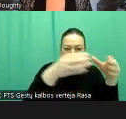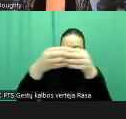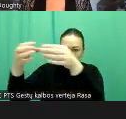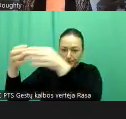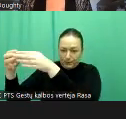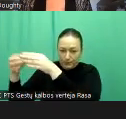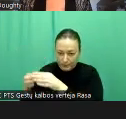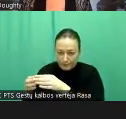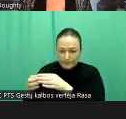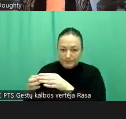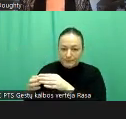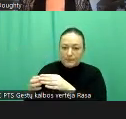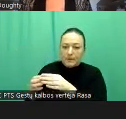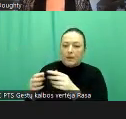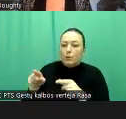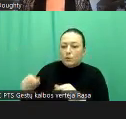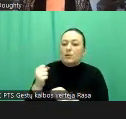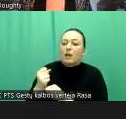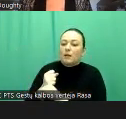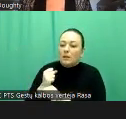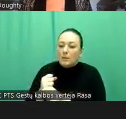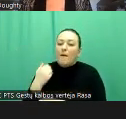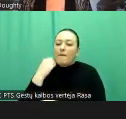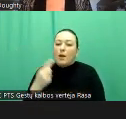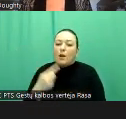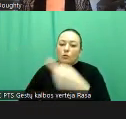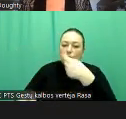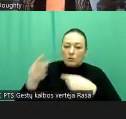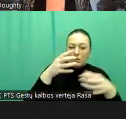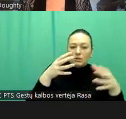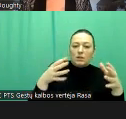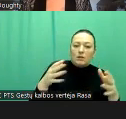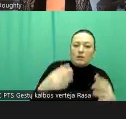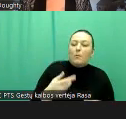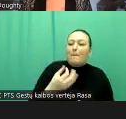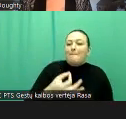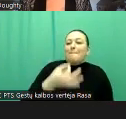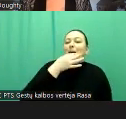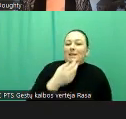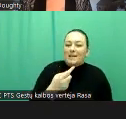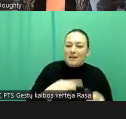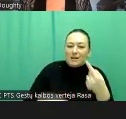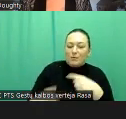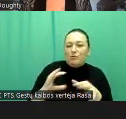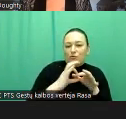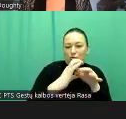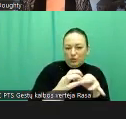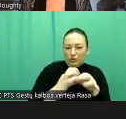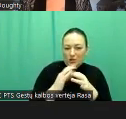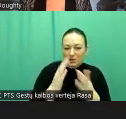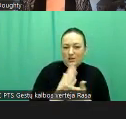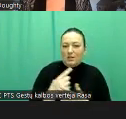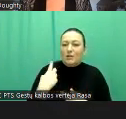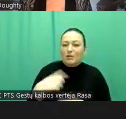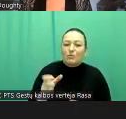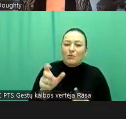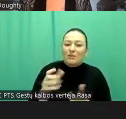grupės, jūs ten dirbate, o po to grįžtate ir mums labai labai patinka, kad jūs patikite grįžtamą į ryšį. Kai kurie žmonės yra